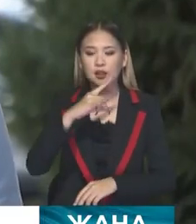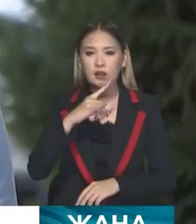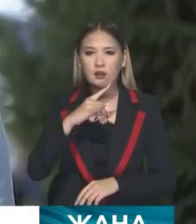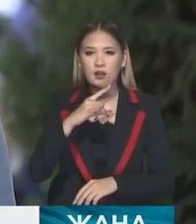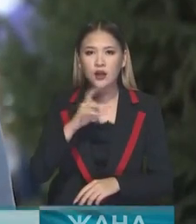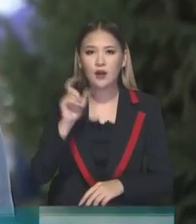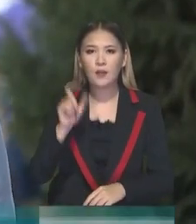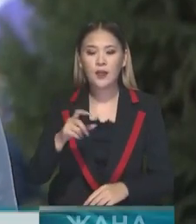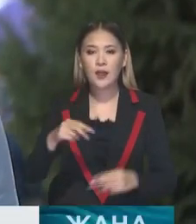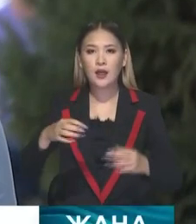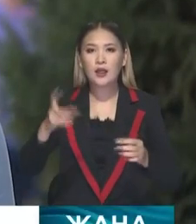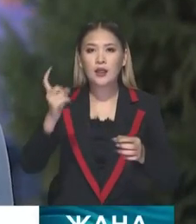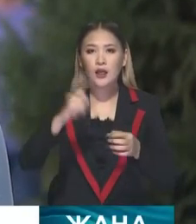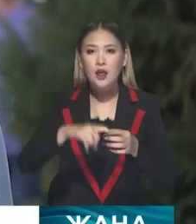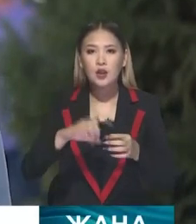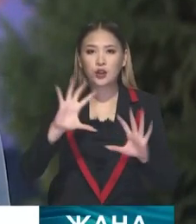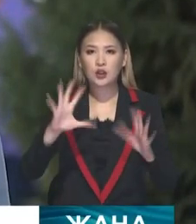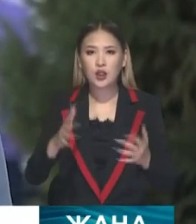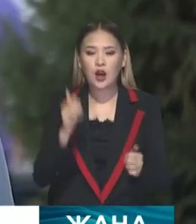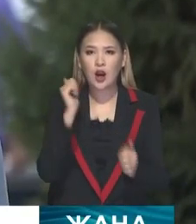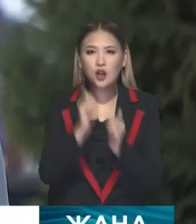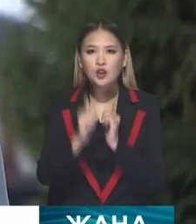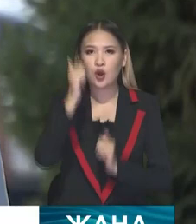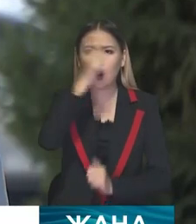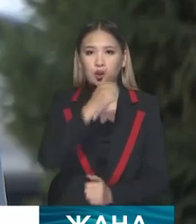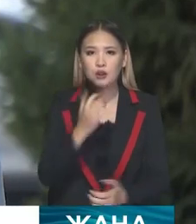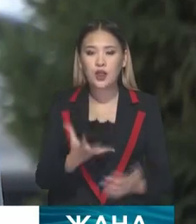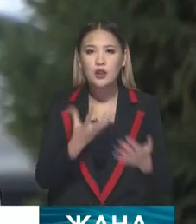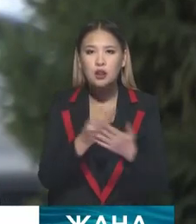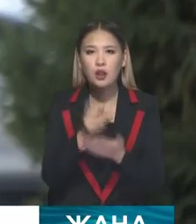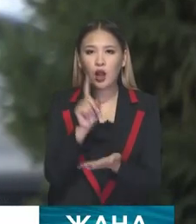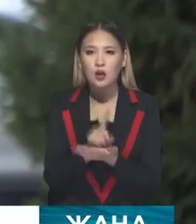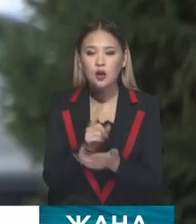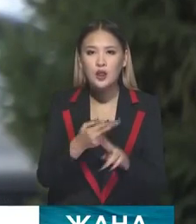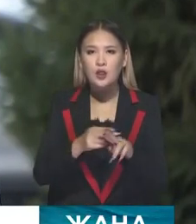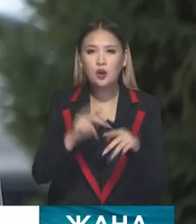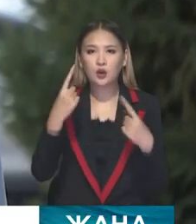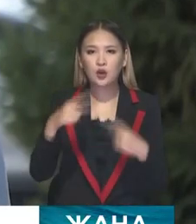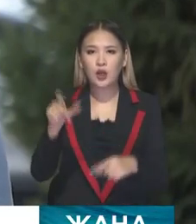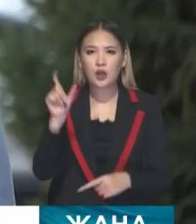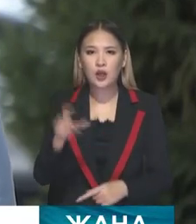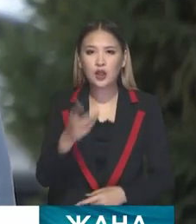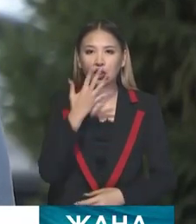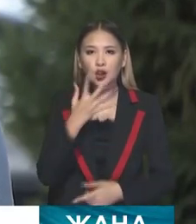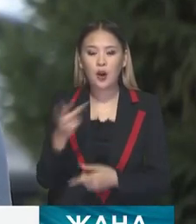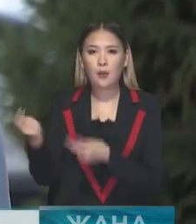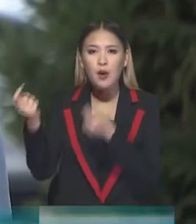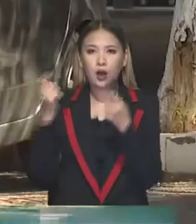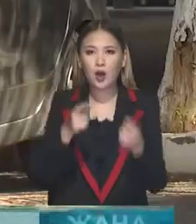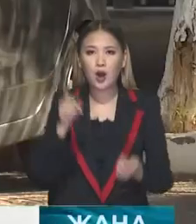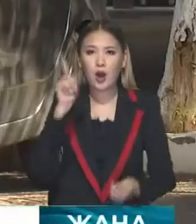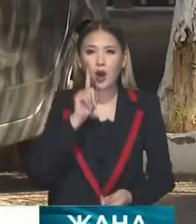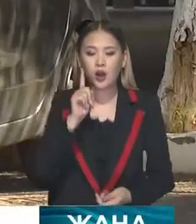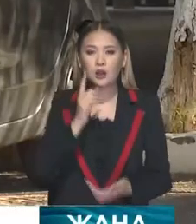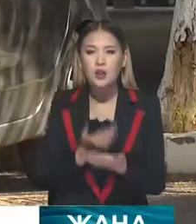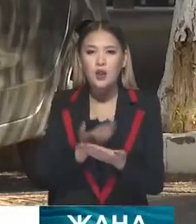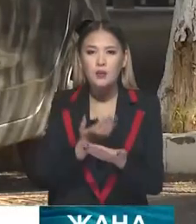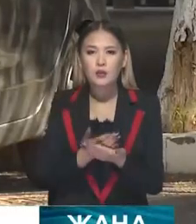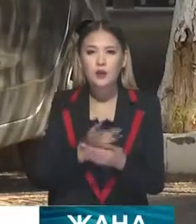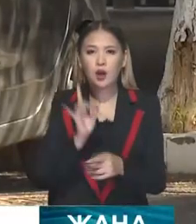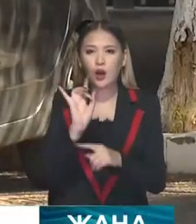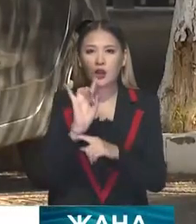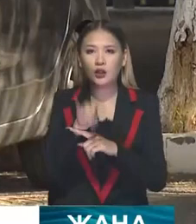қазақстандық тіркелген болса, ол жыл сайын салық төлесе, ал жаңағы басқа екінші азамат ол шетелден автокөлік алып келіп, уақытша алып келдім деп